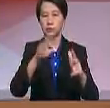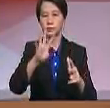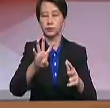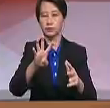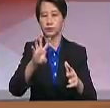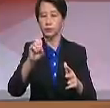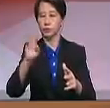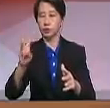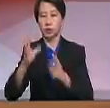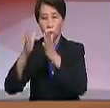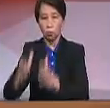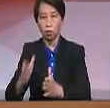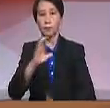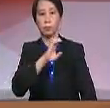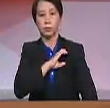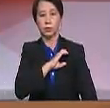17,406 anggota.